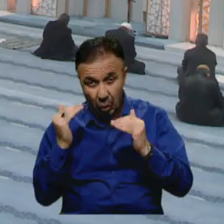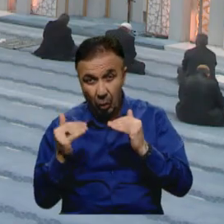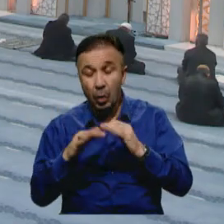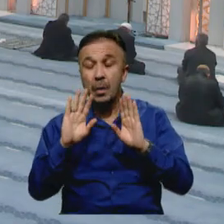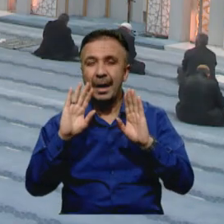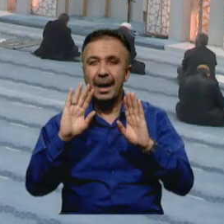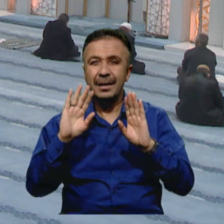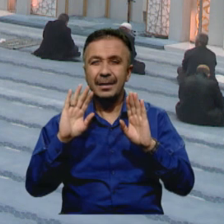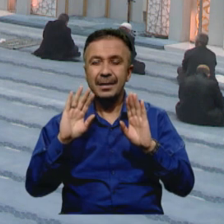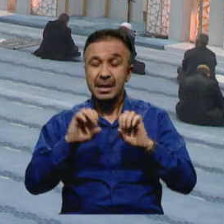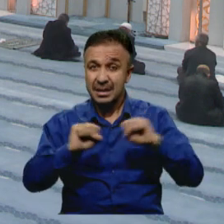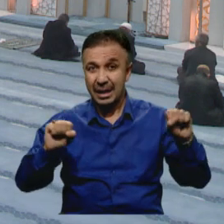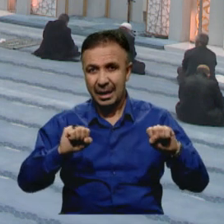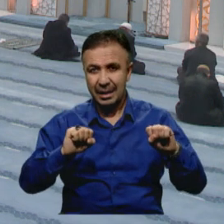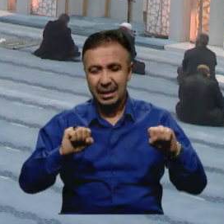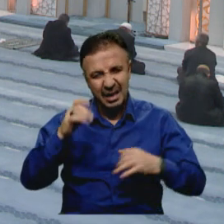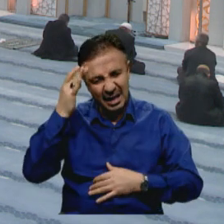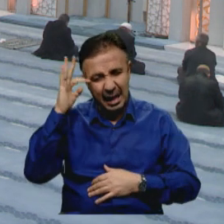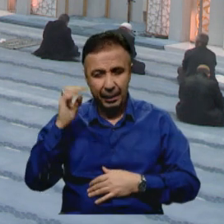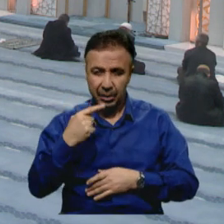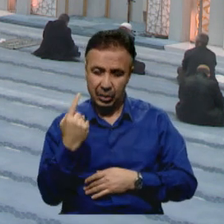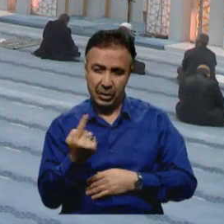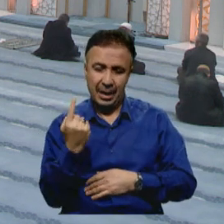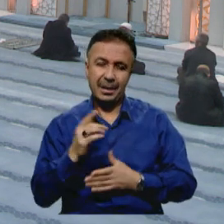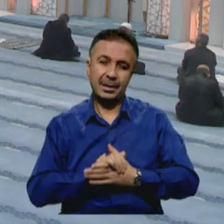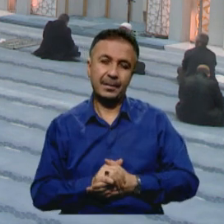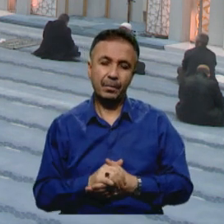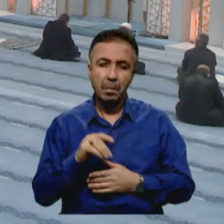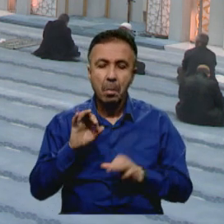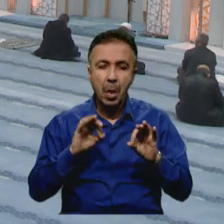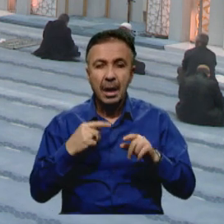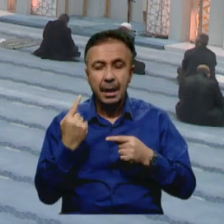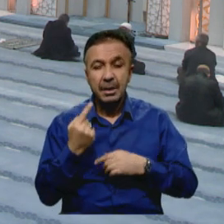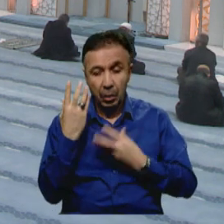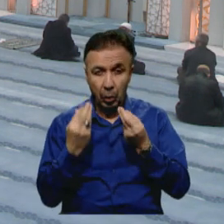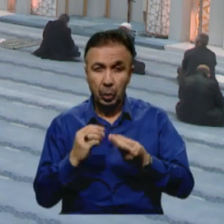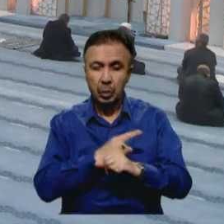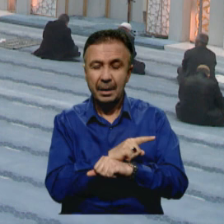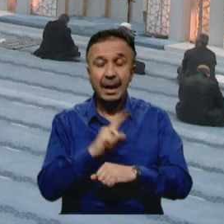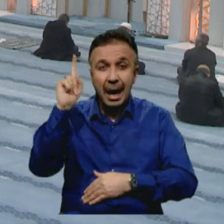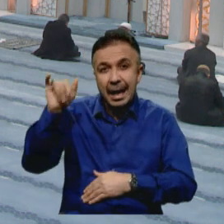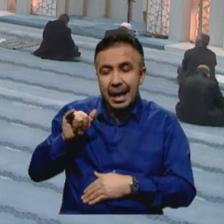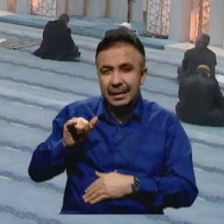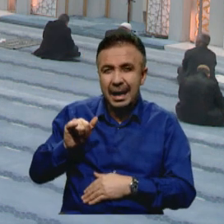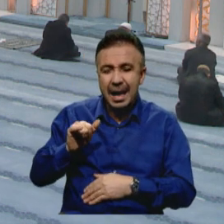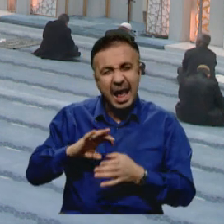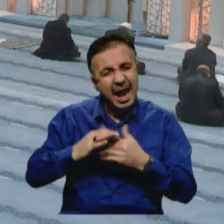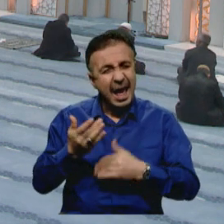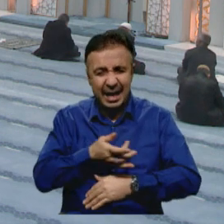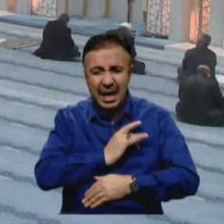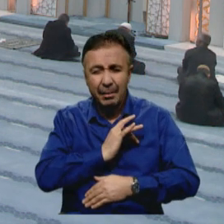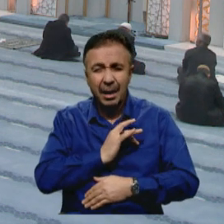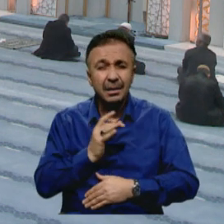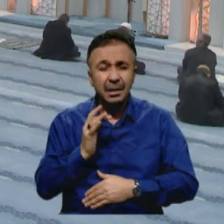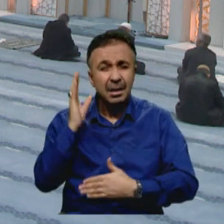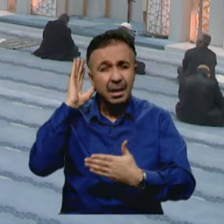efendim yabancı unsurlardır. Böyle bir şey olduğu zaman Allah katında ne imanın ne de yapılan